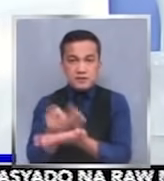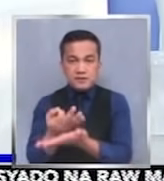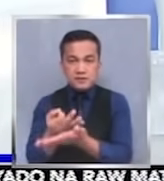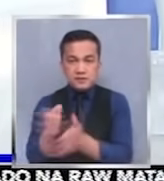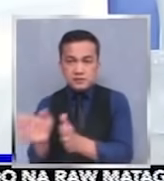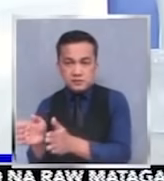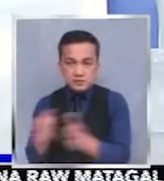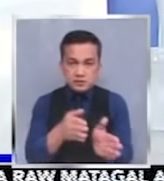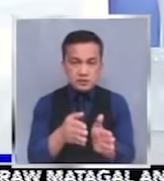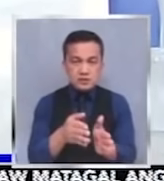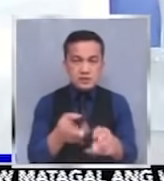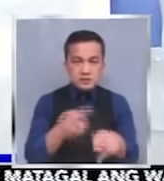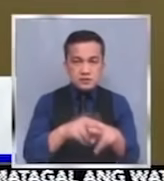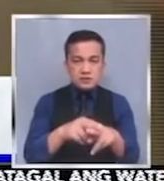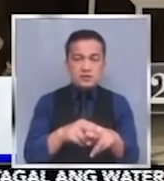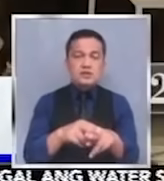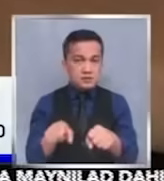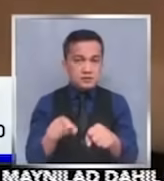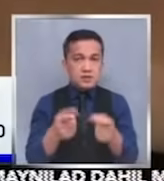ng mga guro at health worker.